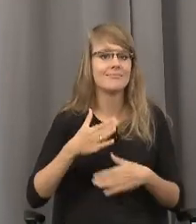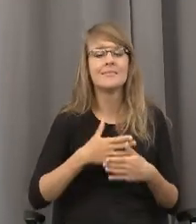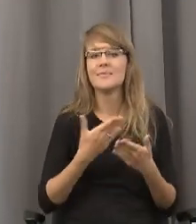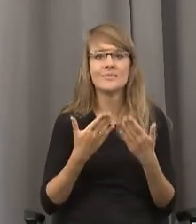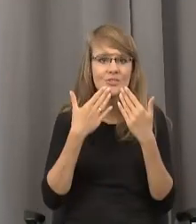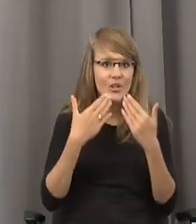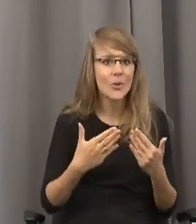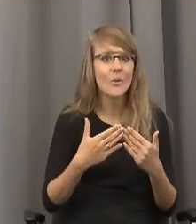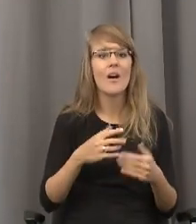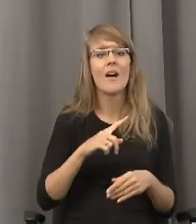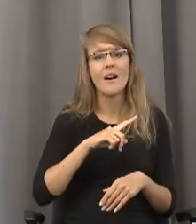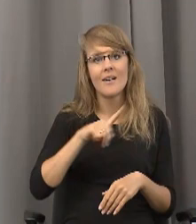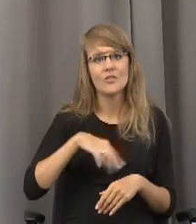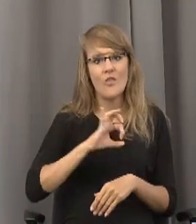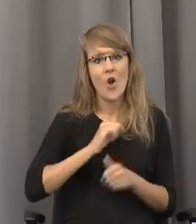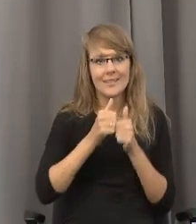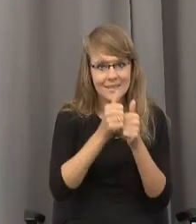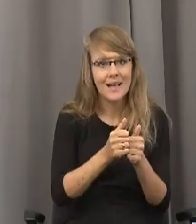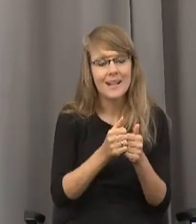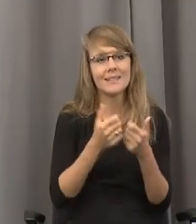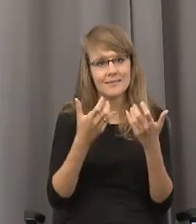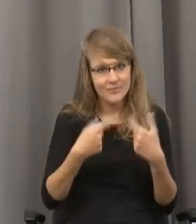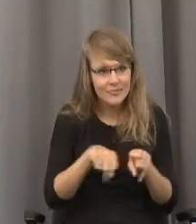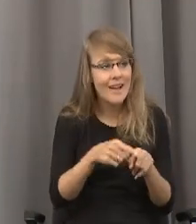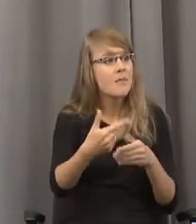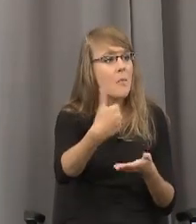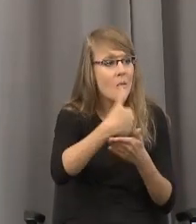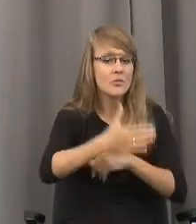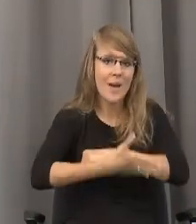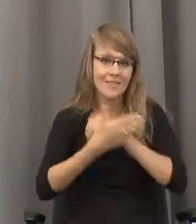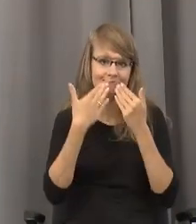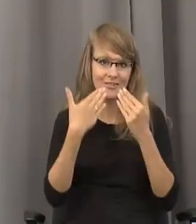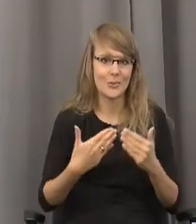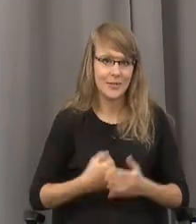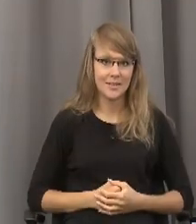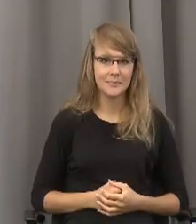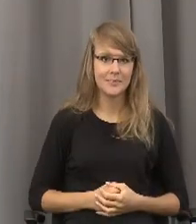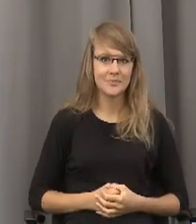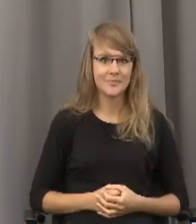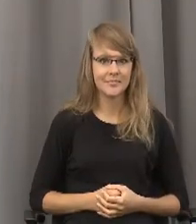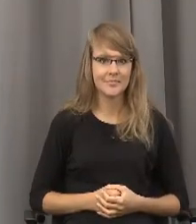wywiązujemy się ze swojej misji, dziękując za to wsparcie. Dziękuję bardzo.